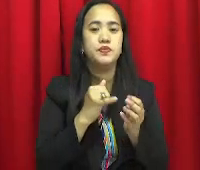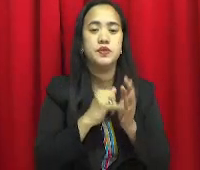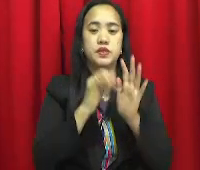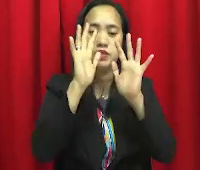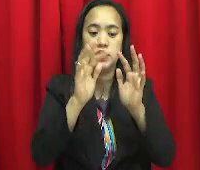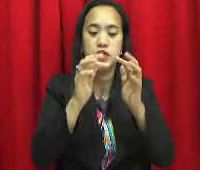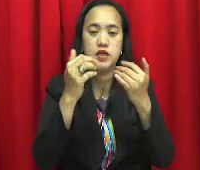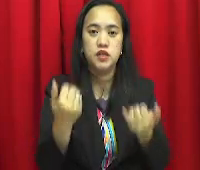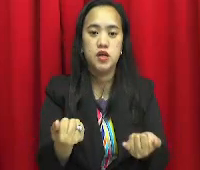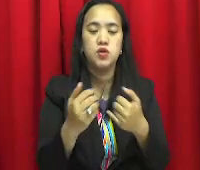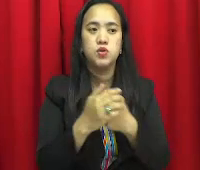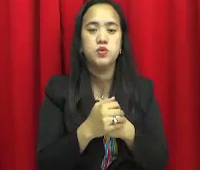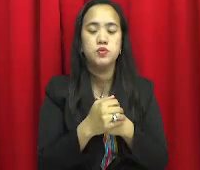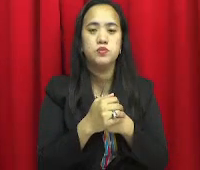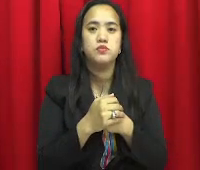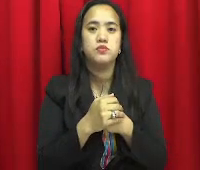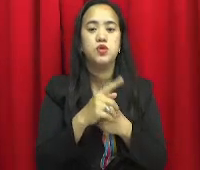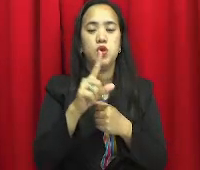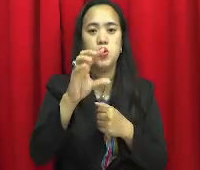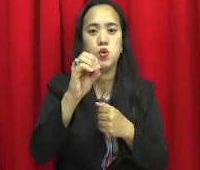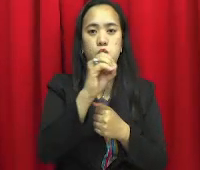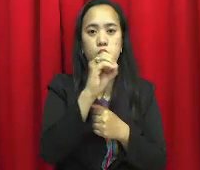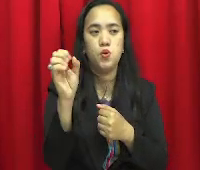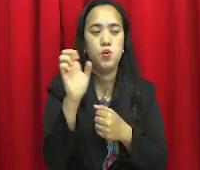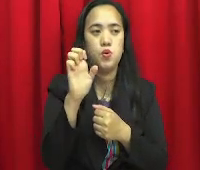ngayon, doon ako nakikinig,